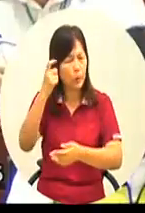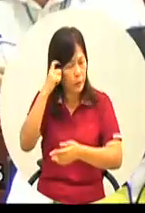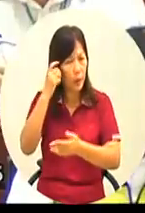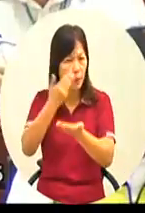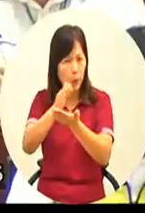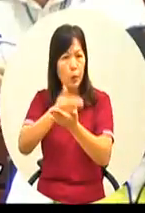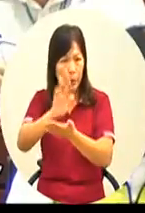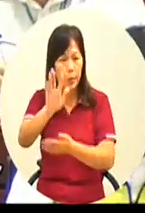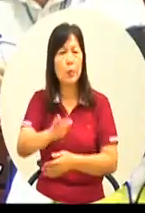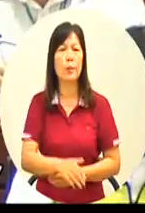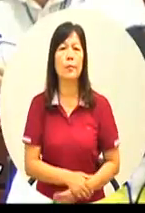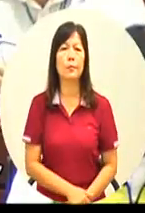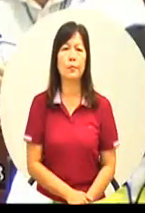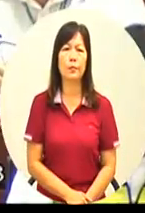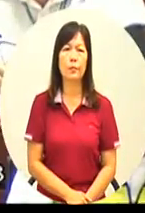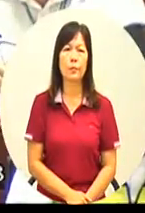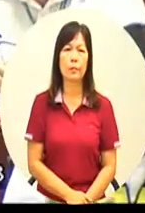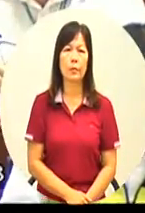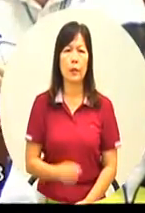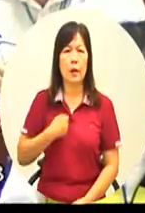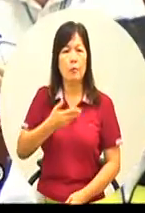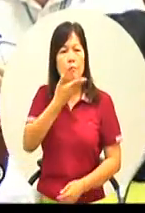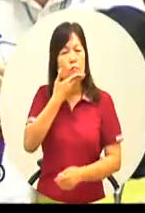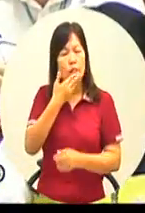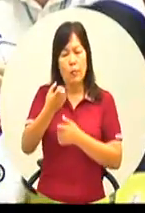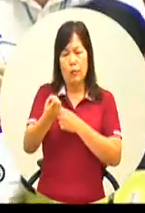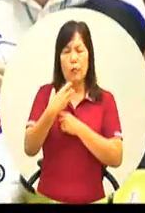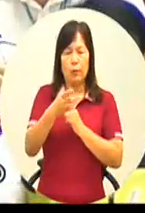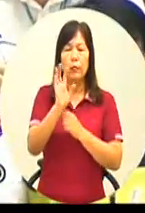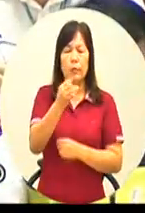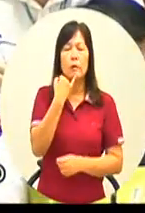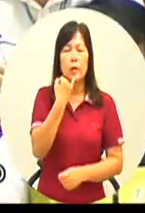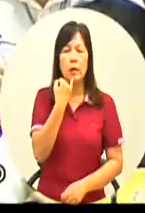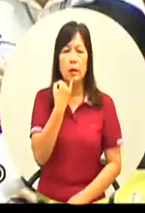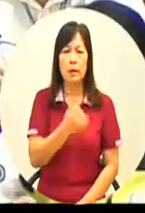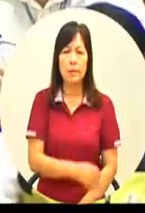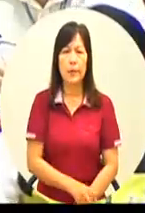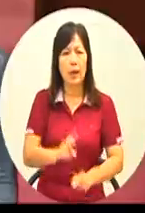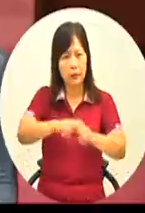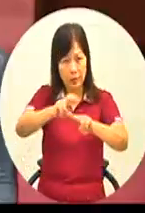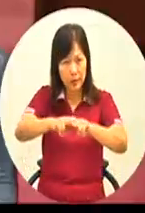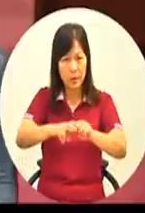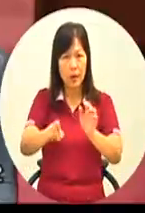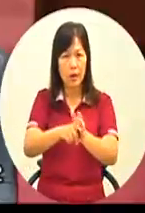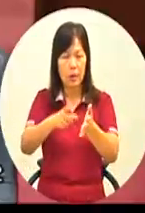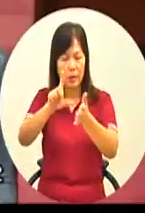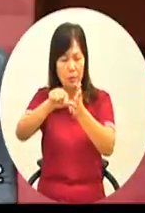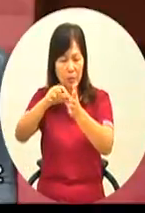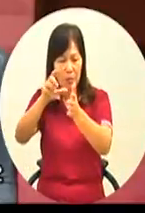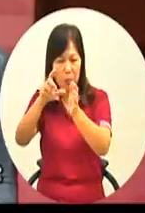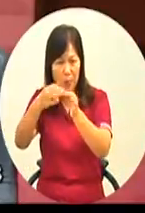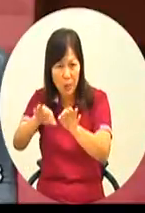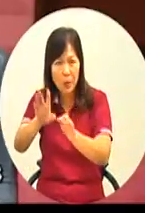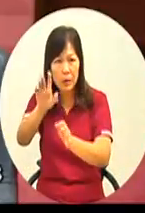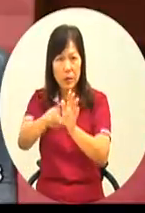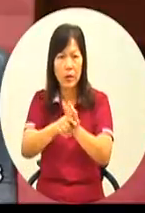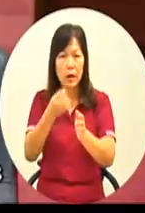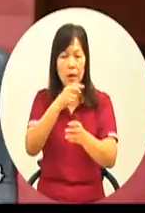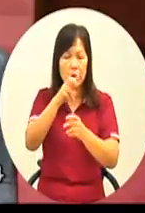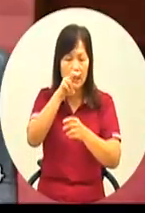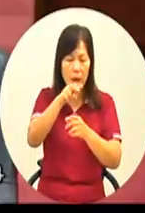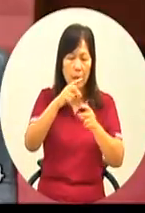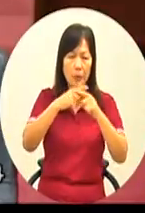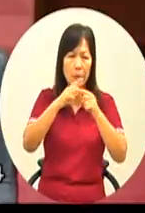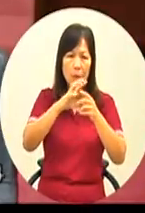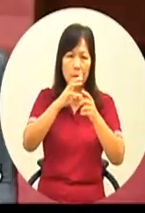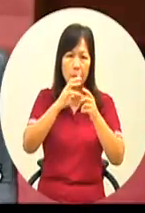啊， 那你个视频都差不多啊。啊，你请坐，我剩十秒尔。咱看秘书处点滴吼，咱即